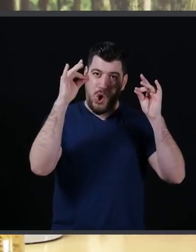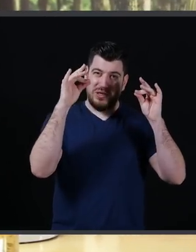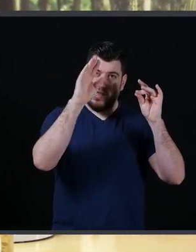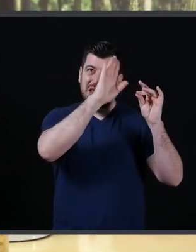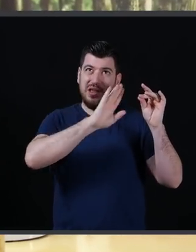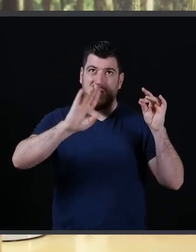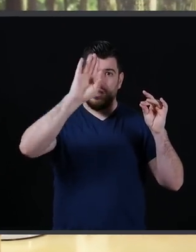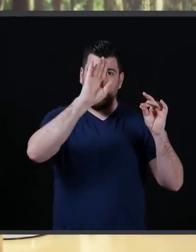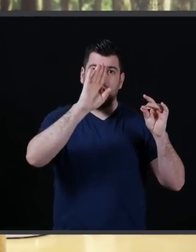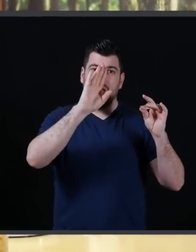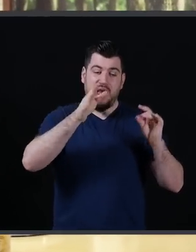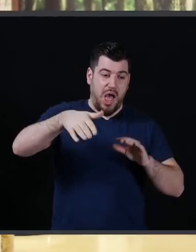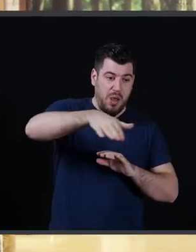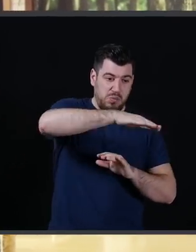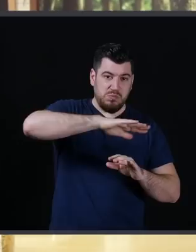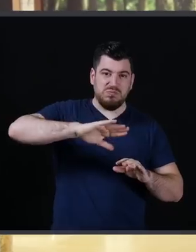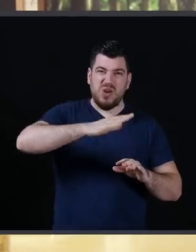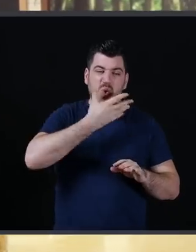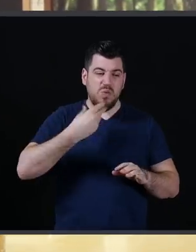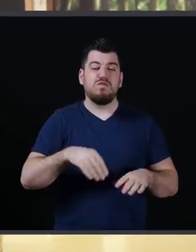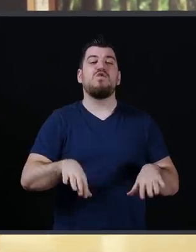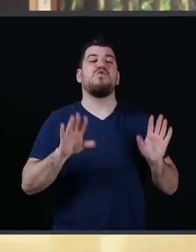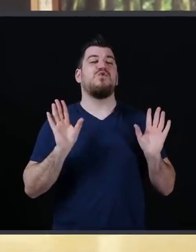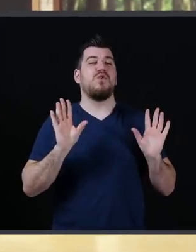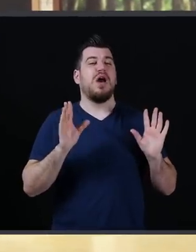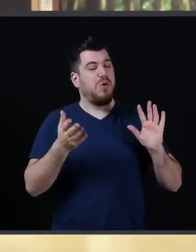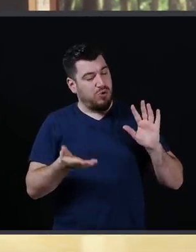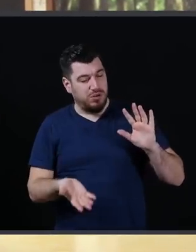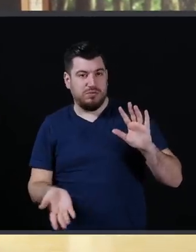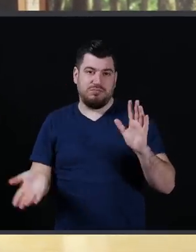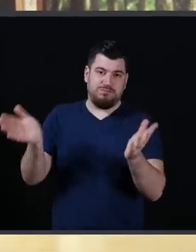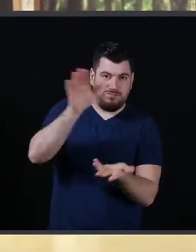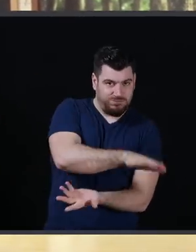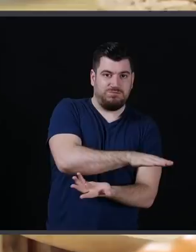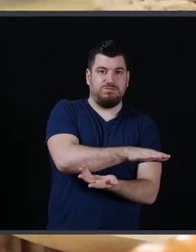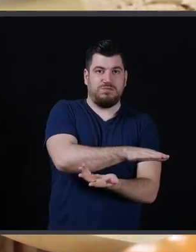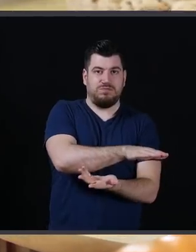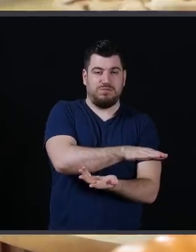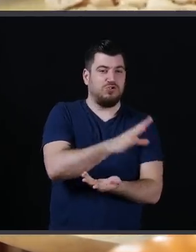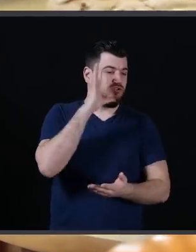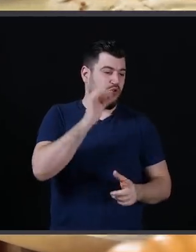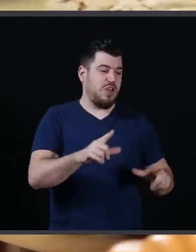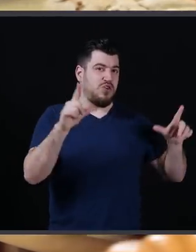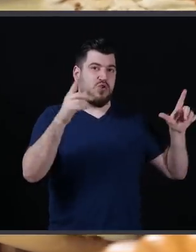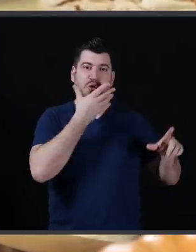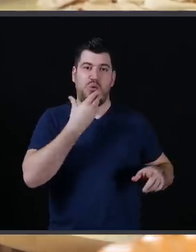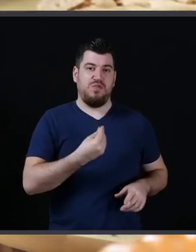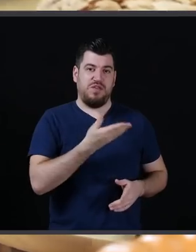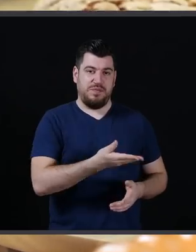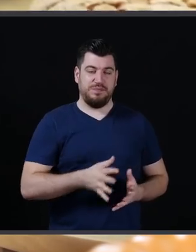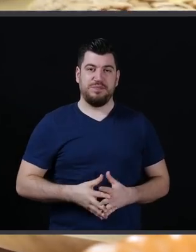и если не то, тако вотept. В вопросе как это выглядит, в отношении, тот время, мы её подойдём обратно.